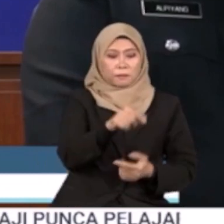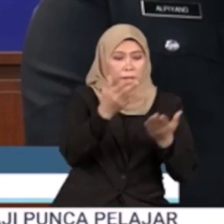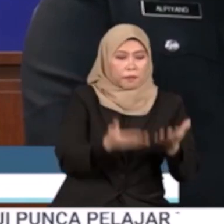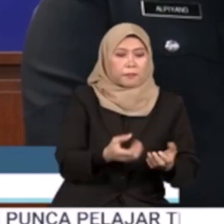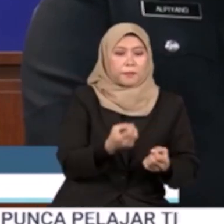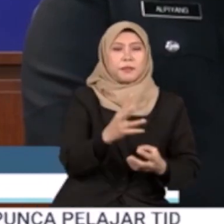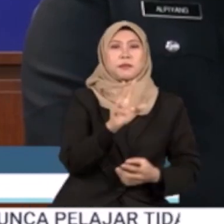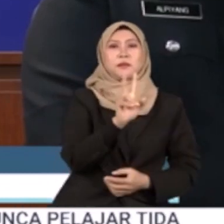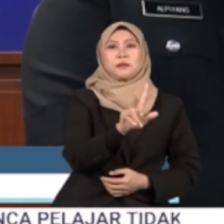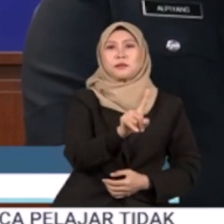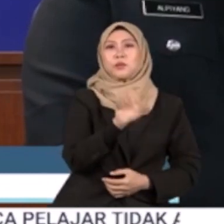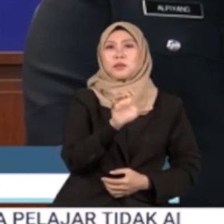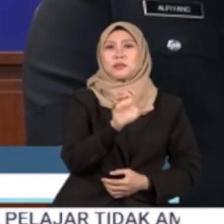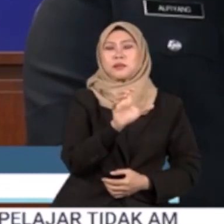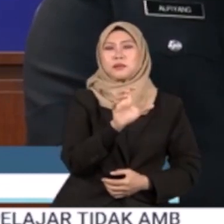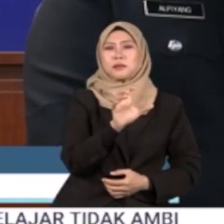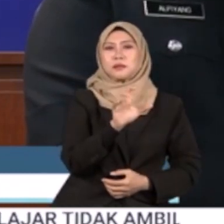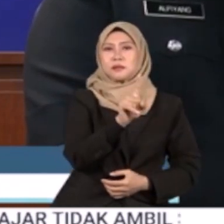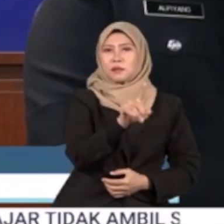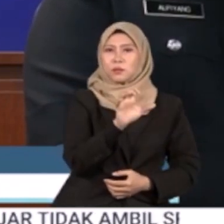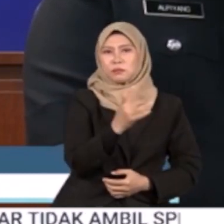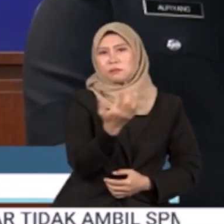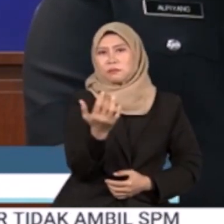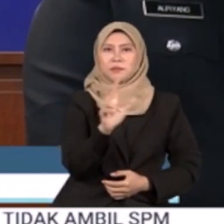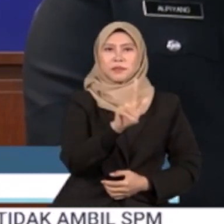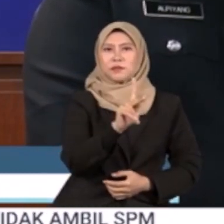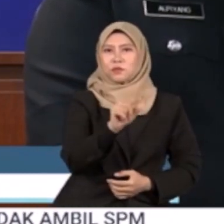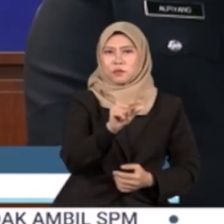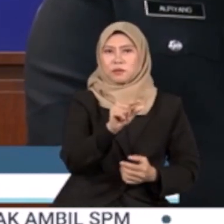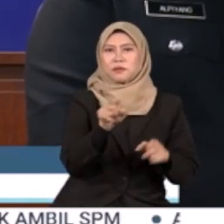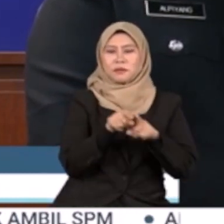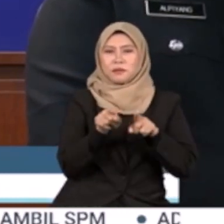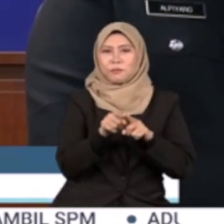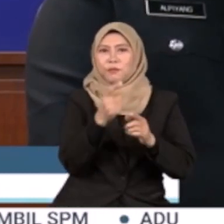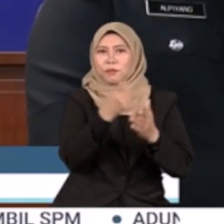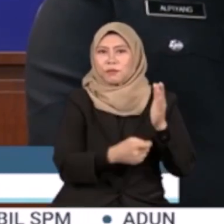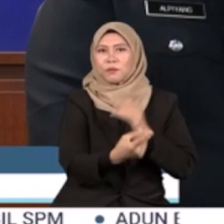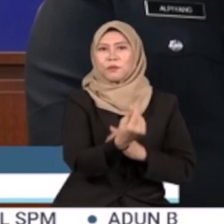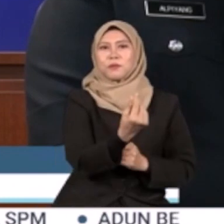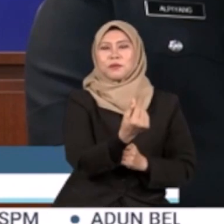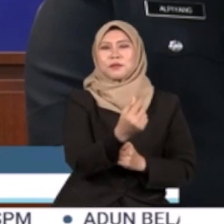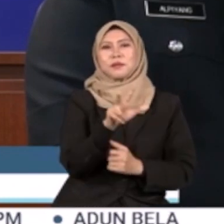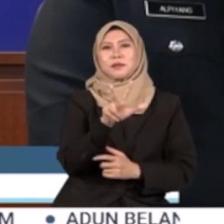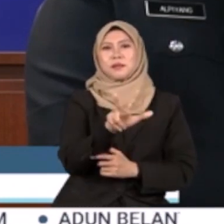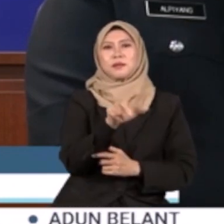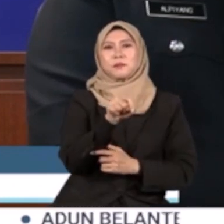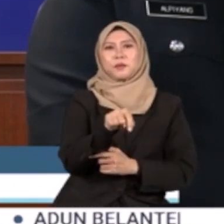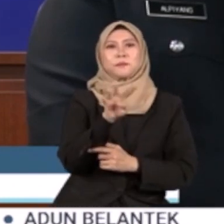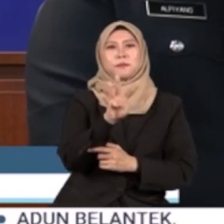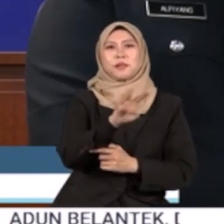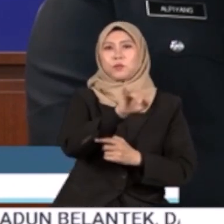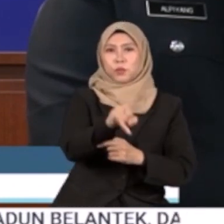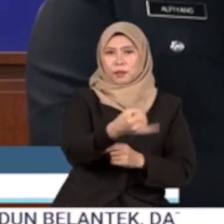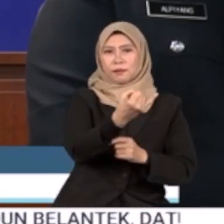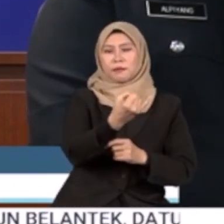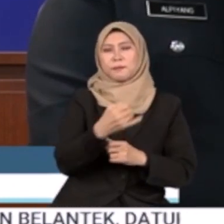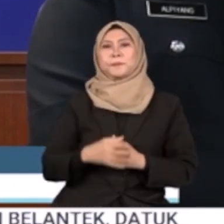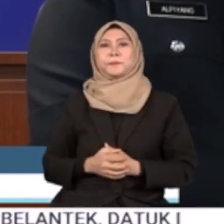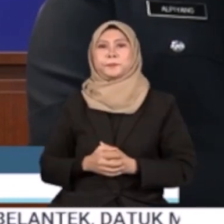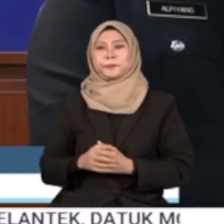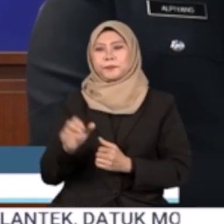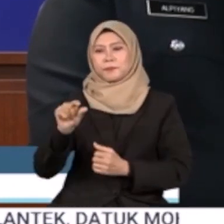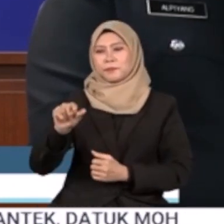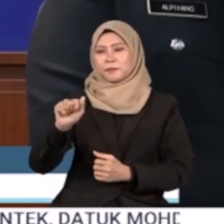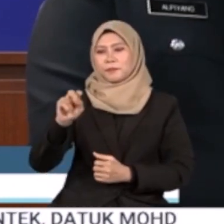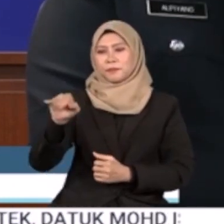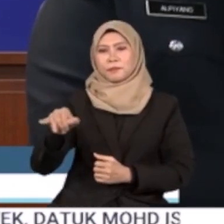103 kg bersamaan dengan nilai sebanyak 3 kepulauan 4 juta mana